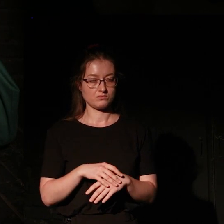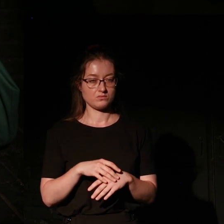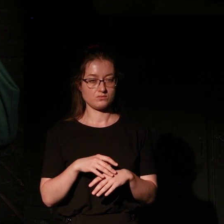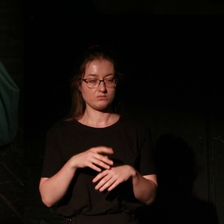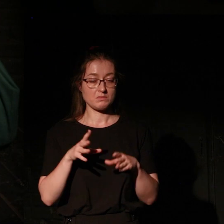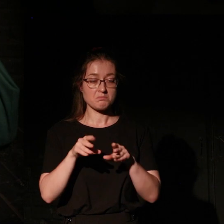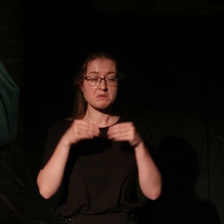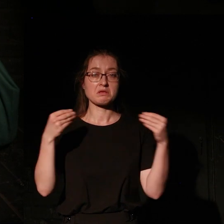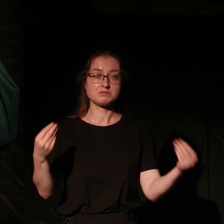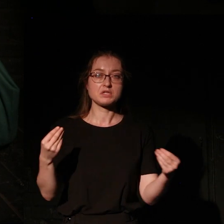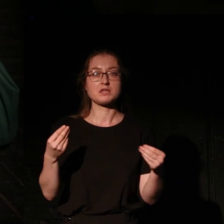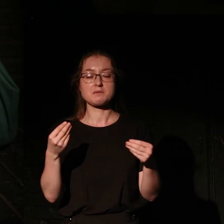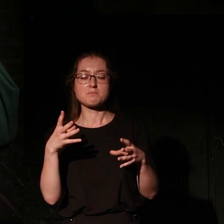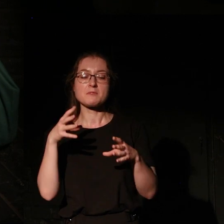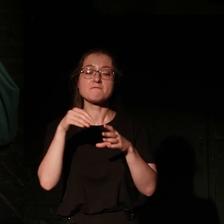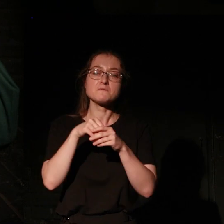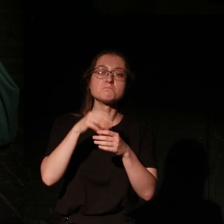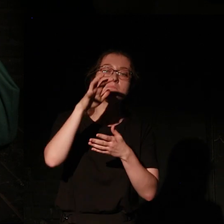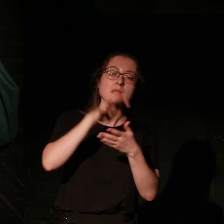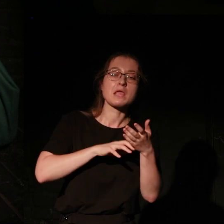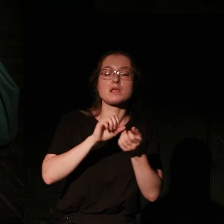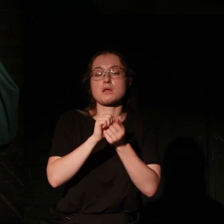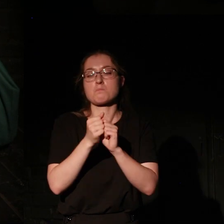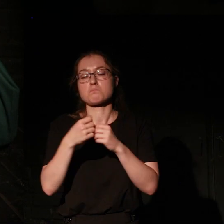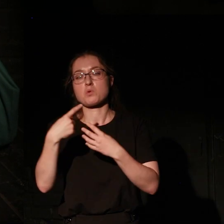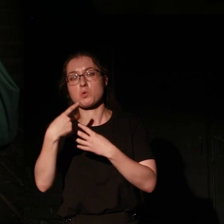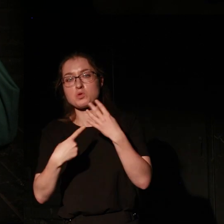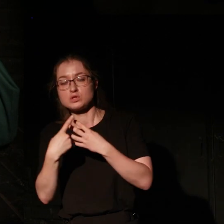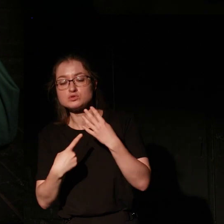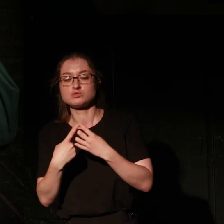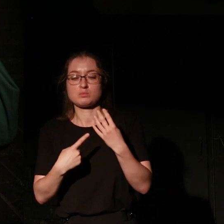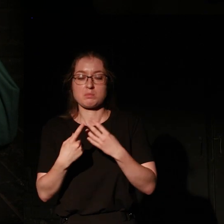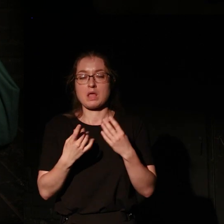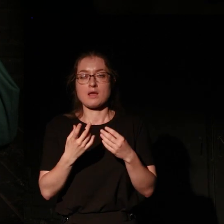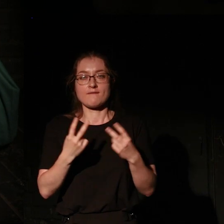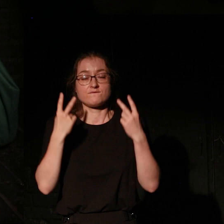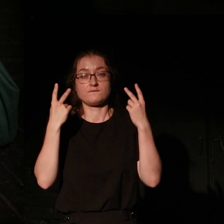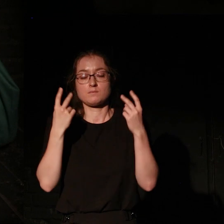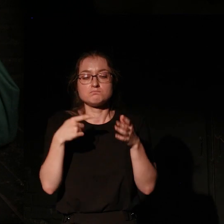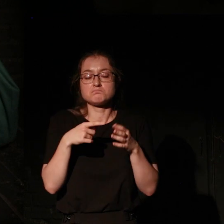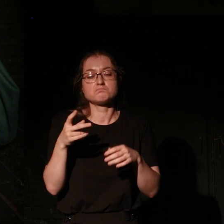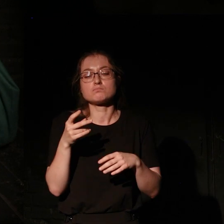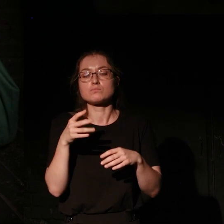które mogłyby być istotne czy dla chrześcijan, czy dla Żydów.